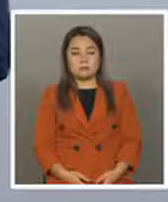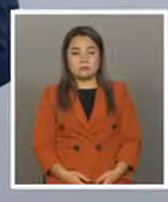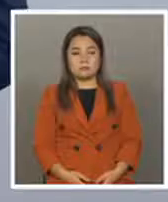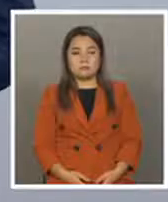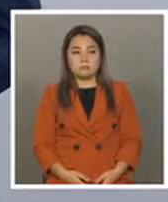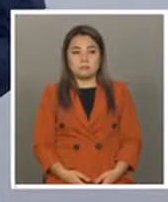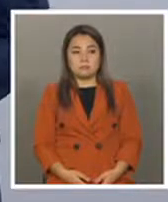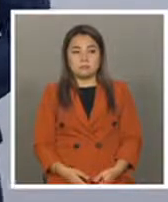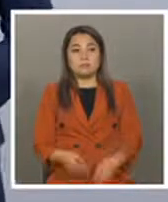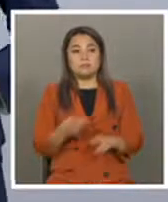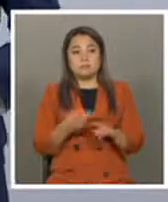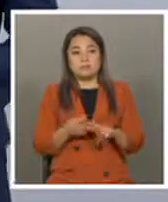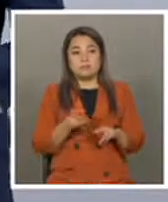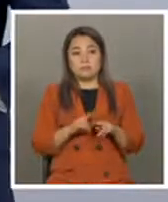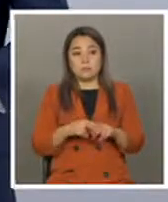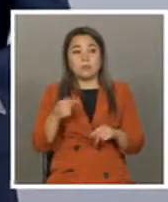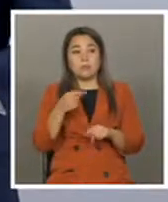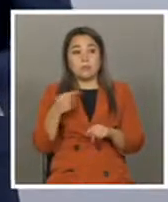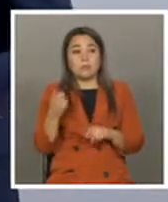Сонымен